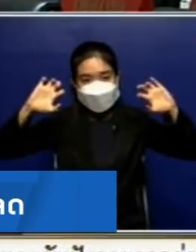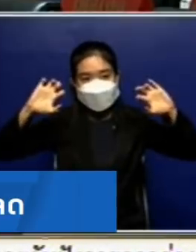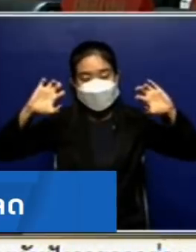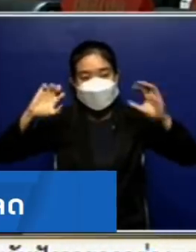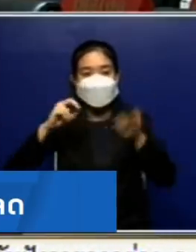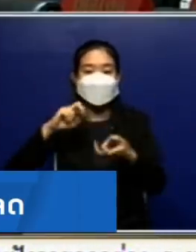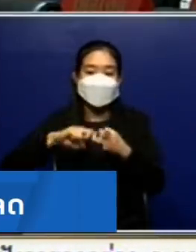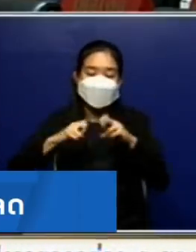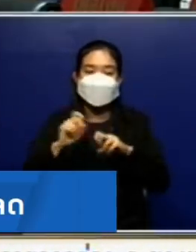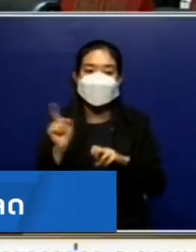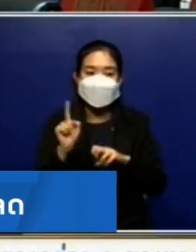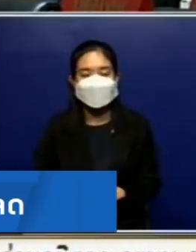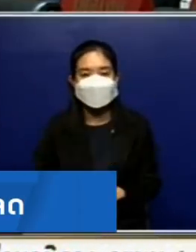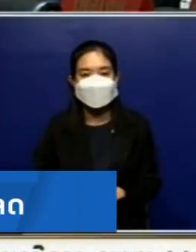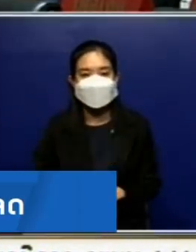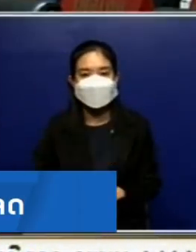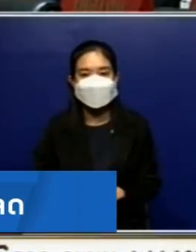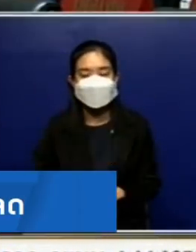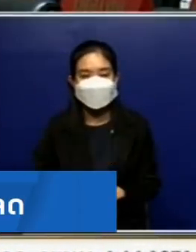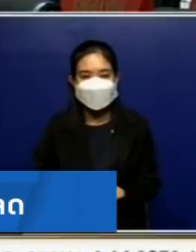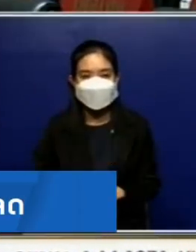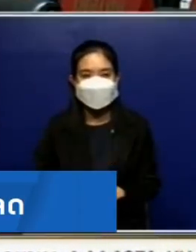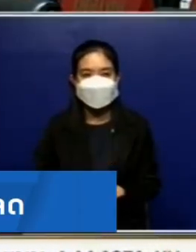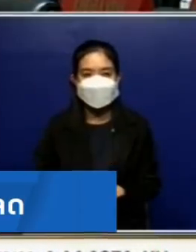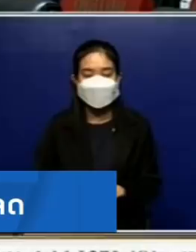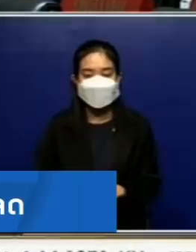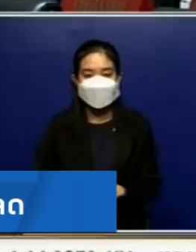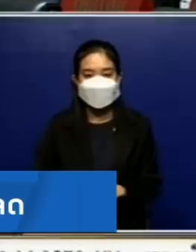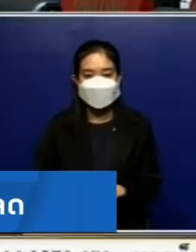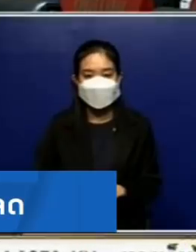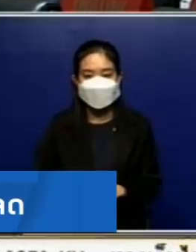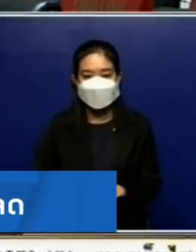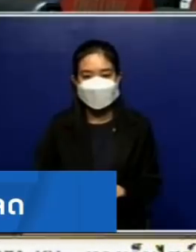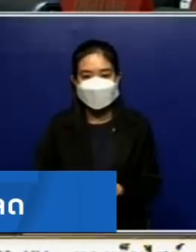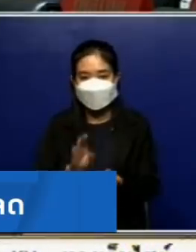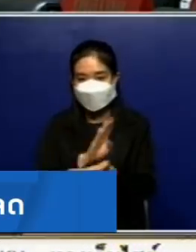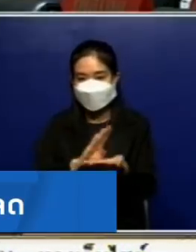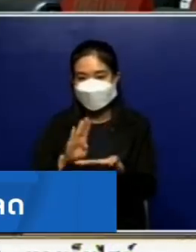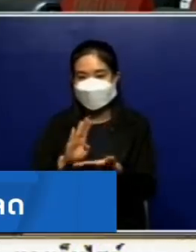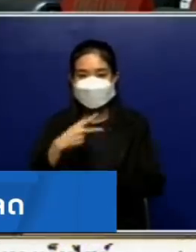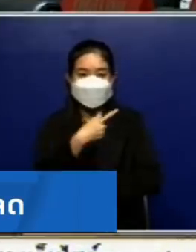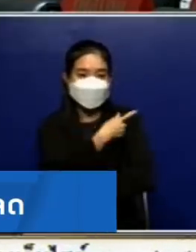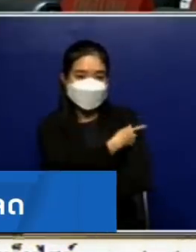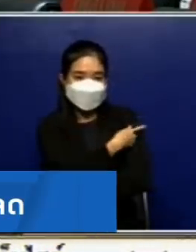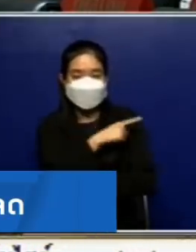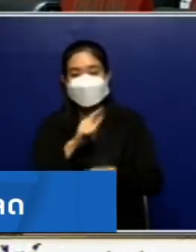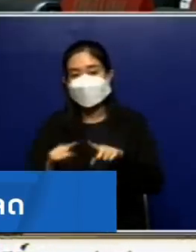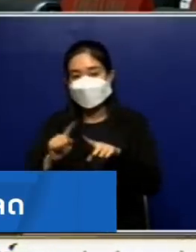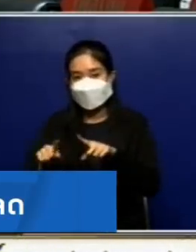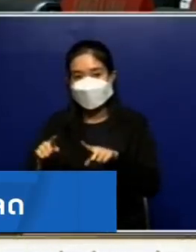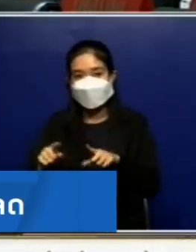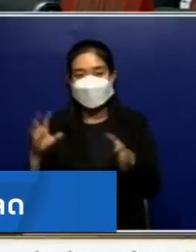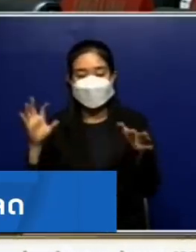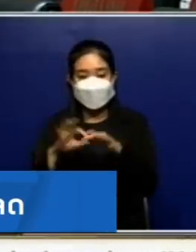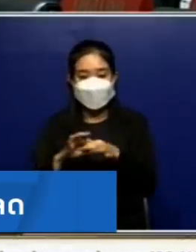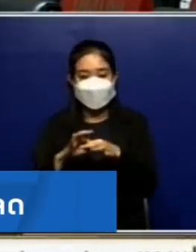ที่จำเป็นของกรมวิทยาศาสตร์การแพทย์อีกสถาบันวัคซีนแห่งชาตินะครับถือว่าเป็นหน่วยงานด้านความมั่นค